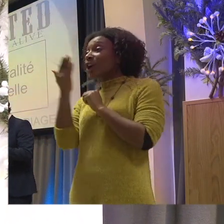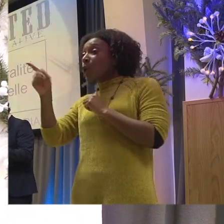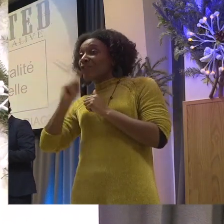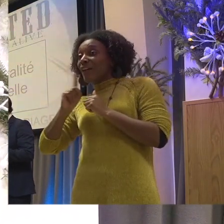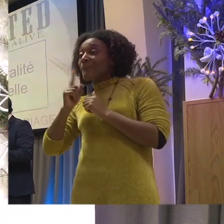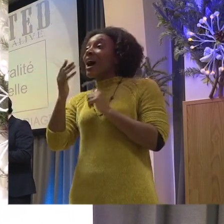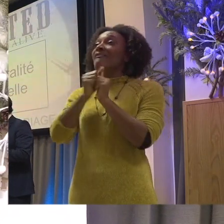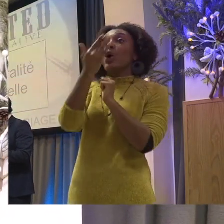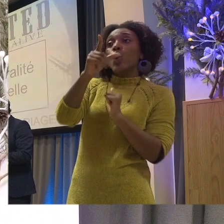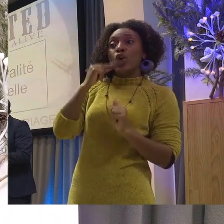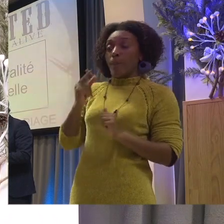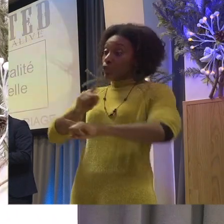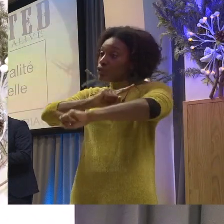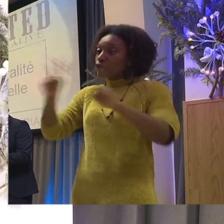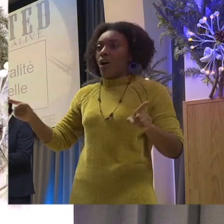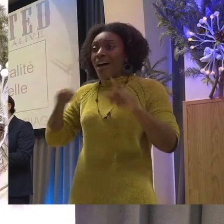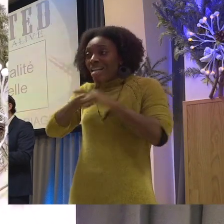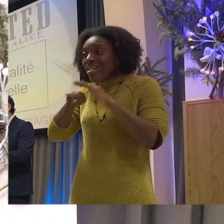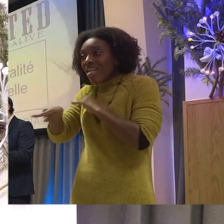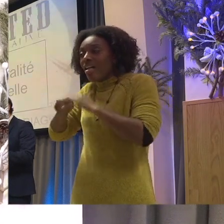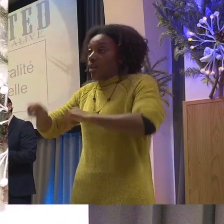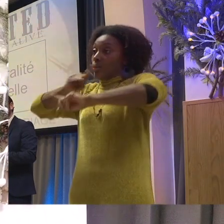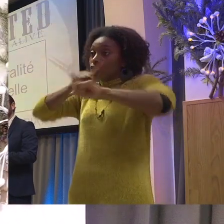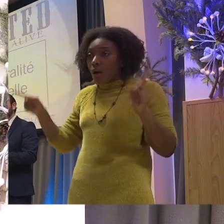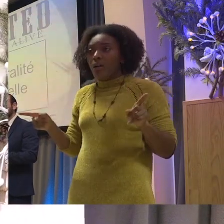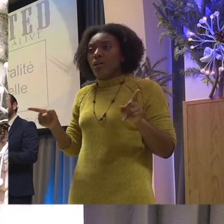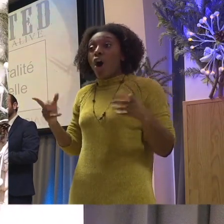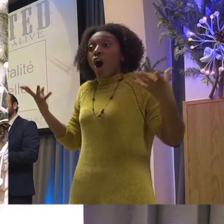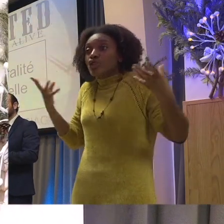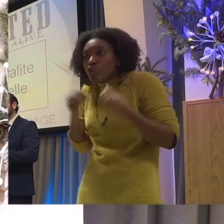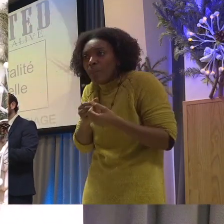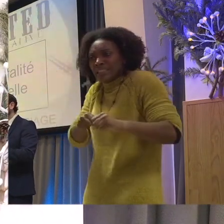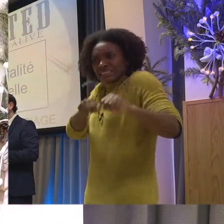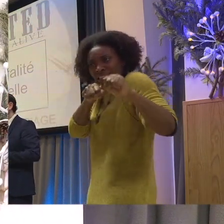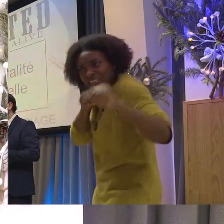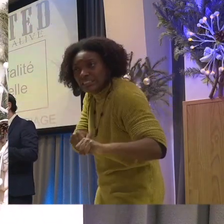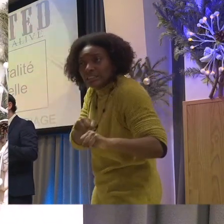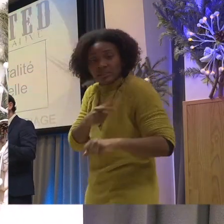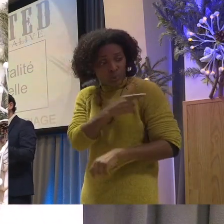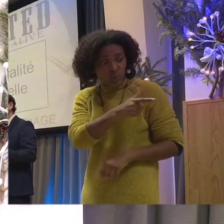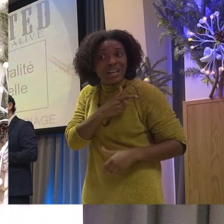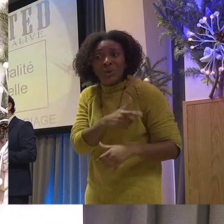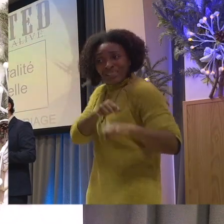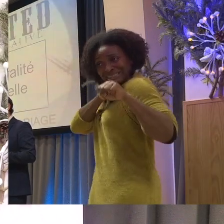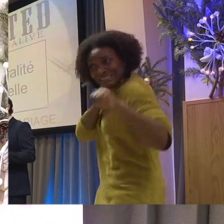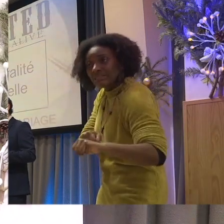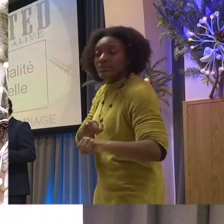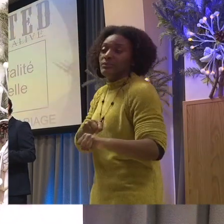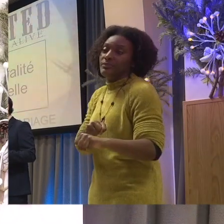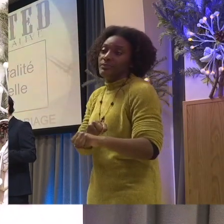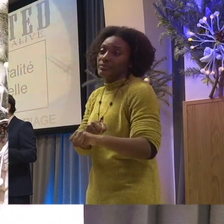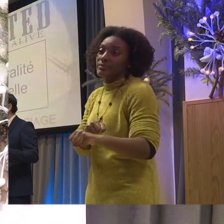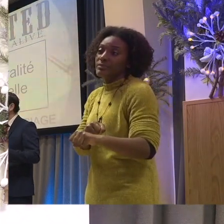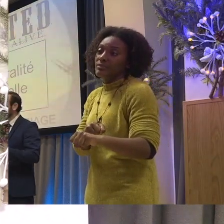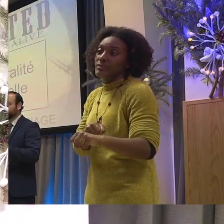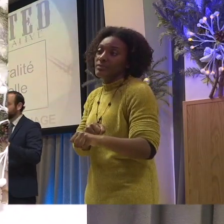que Dieu jugera les impudiques et les adultères. Amen. Résistez ensemble. Encore une fois, j'ai dit ça dans un précédent message, mais ma